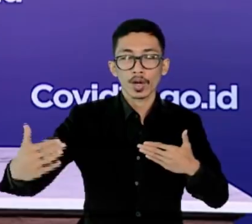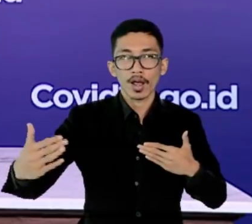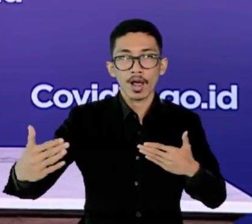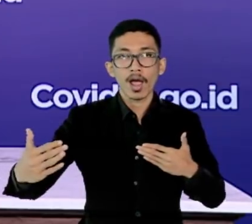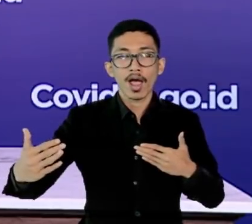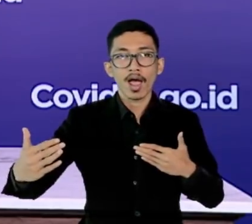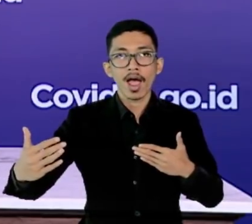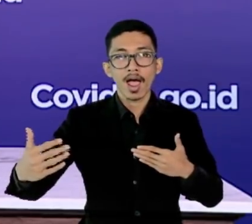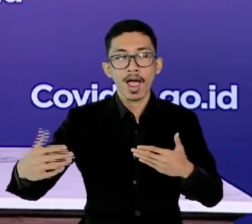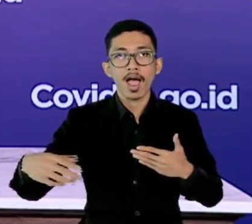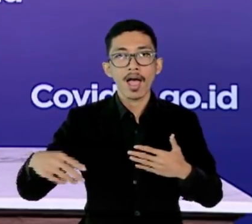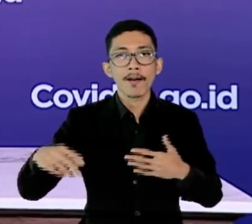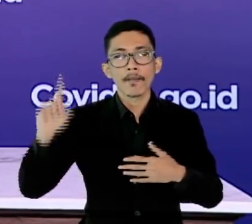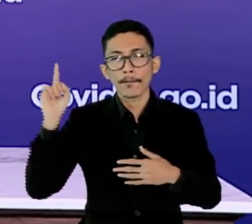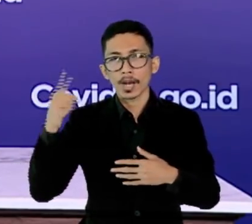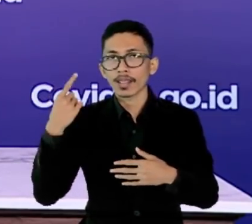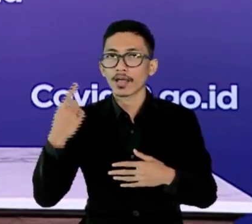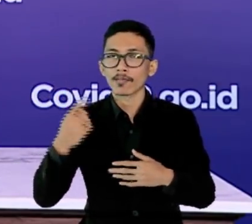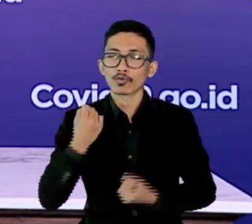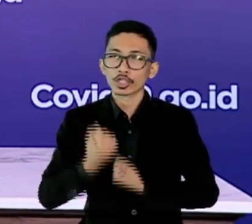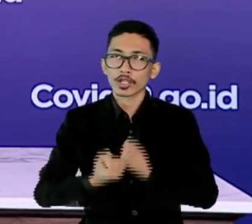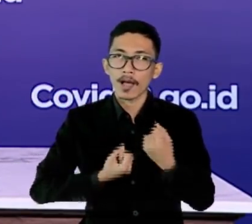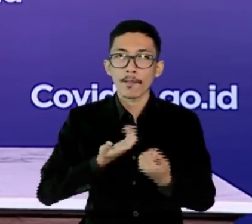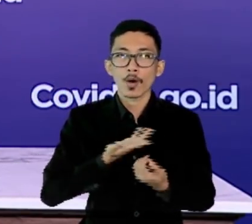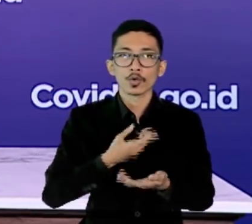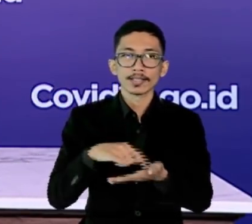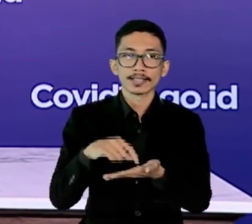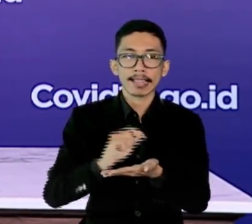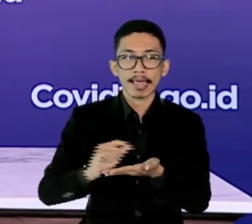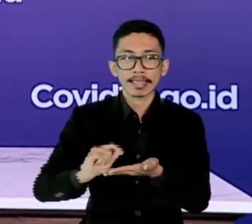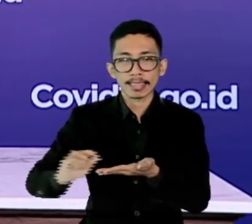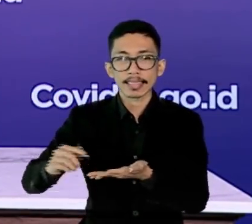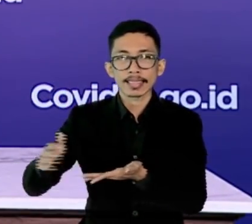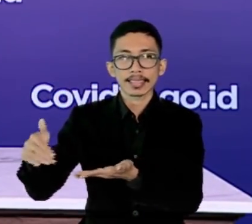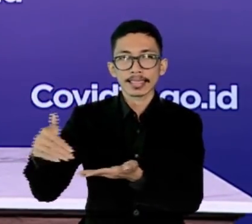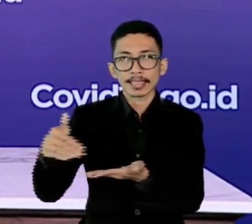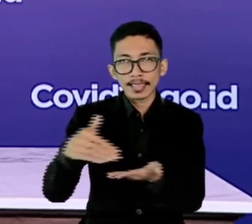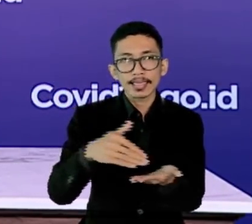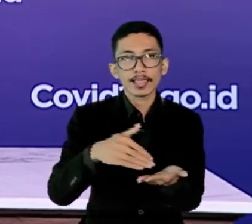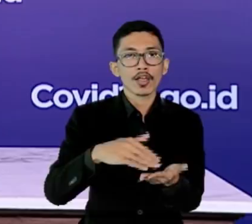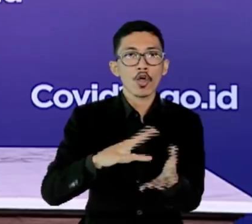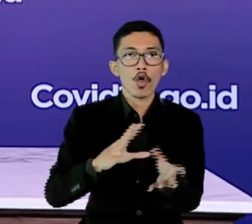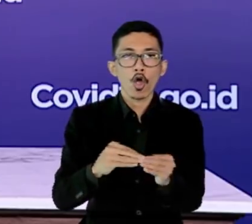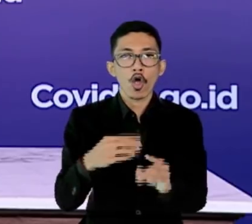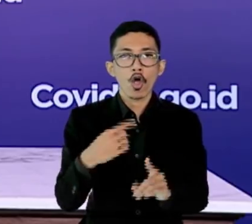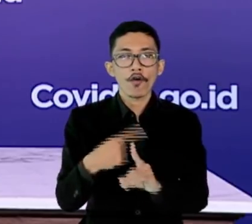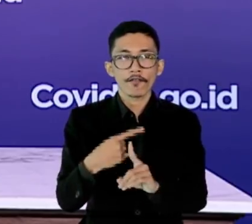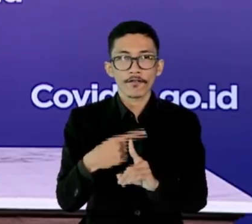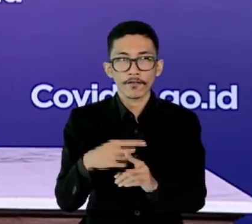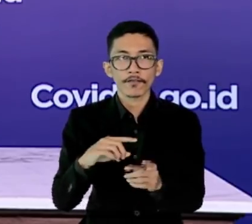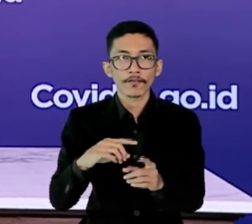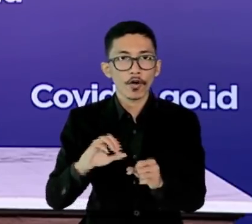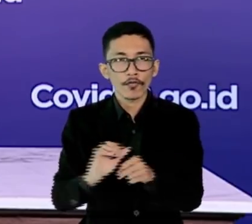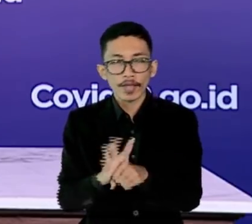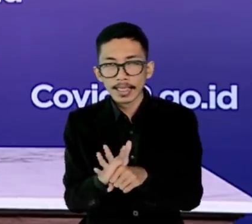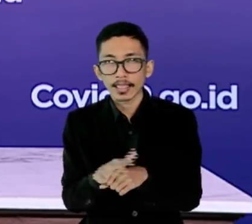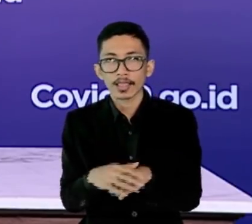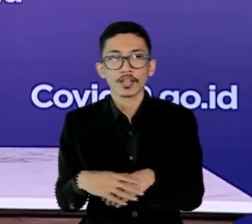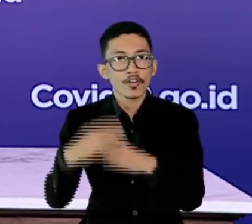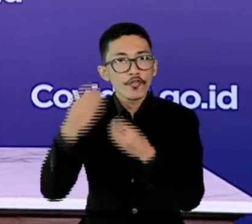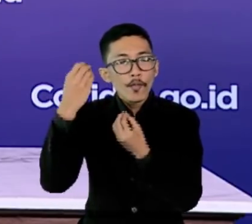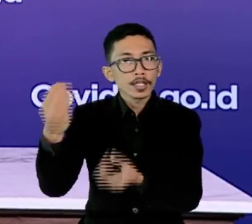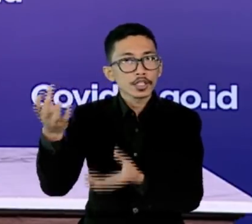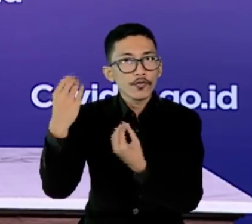atau pencatatan kasus COVID-19, meningkatkan kapasitas sequencing, menyampaikan informasi